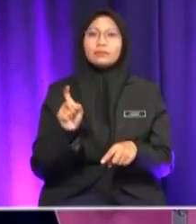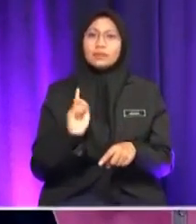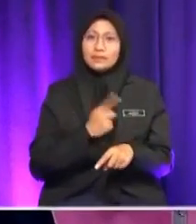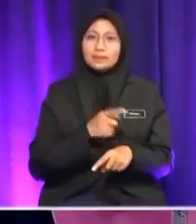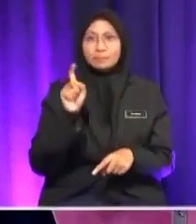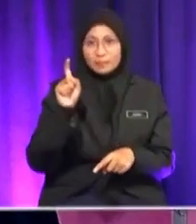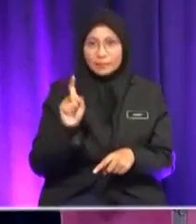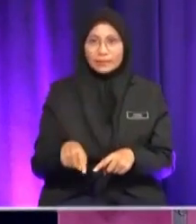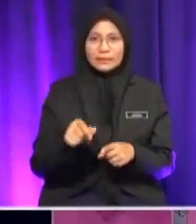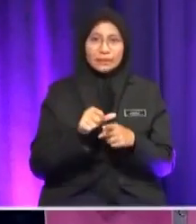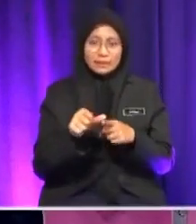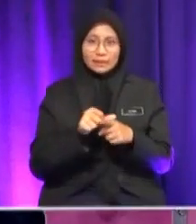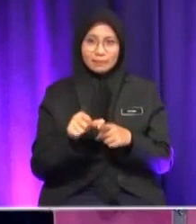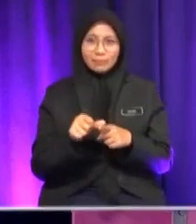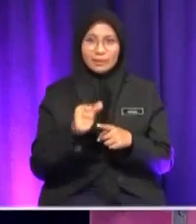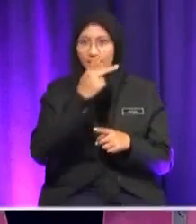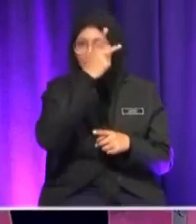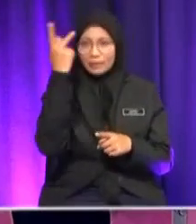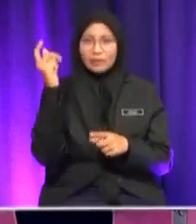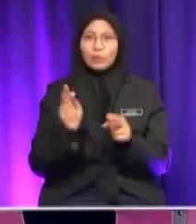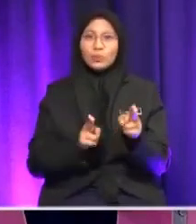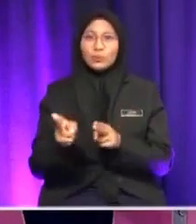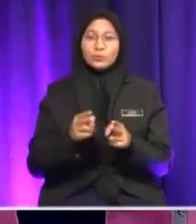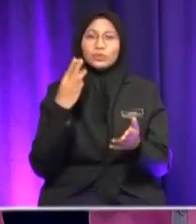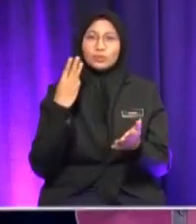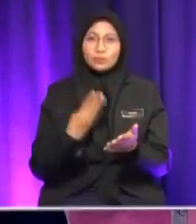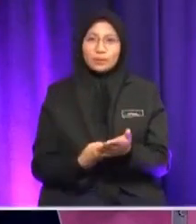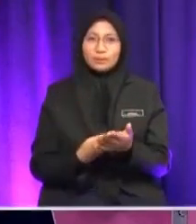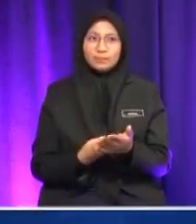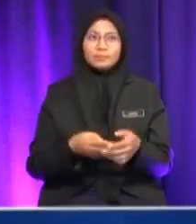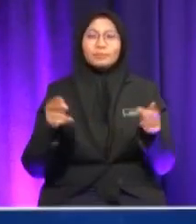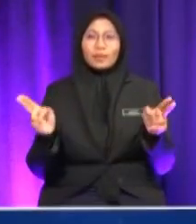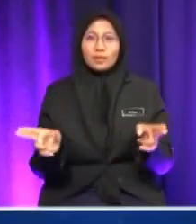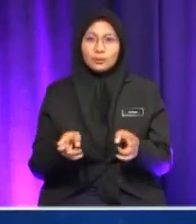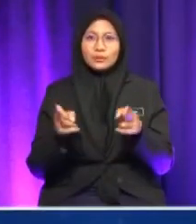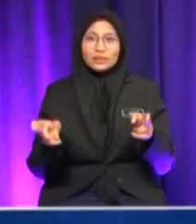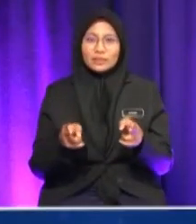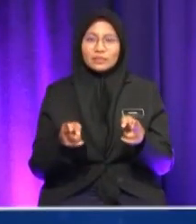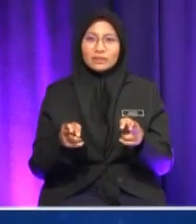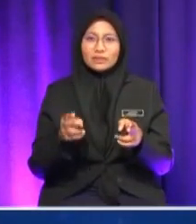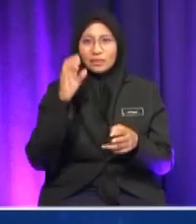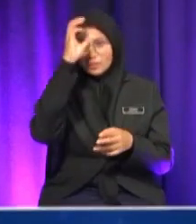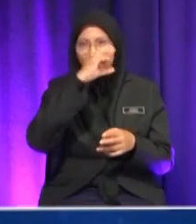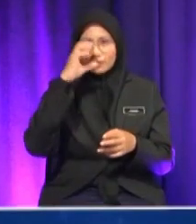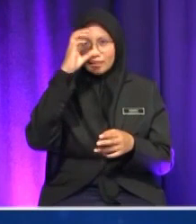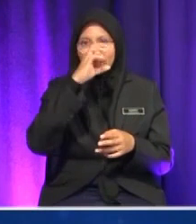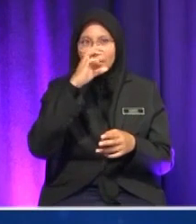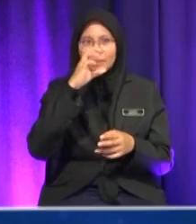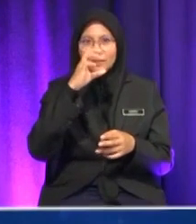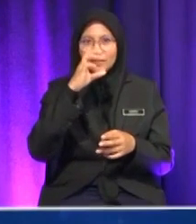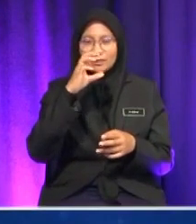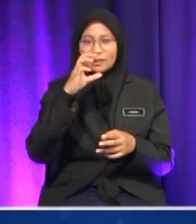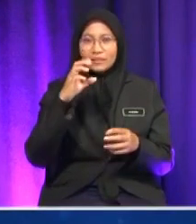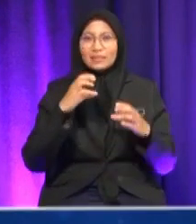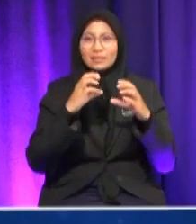kita dalam pengurusan kewangan. Seterusnya pula, berusaha mencari alternatif lain jika terpaksa beli